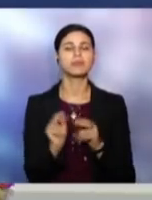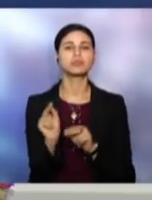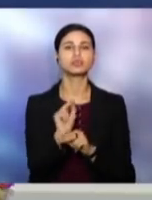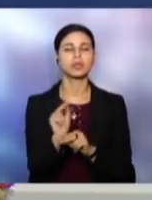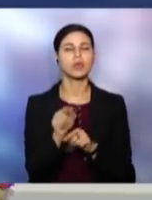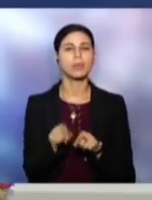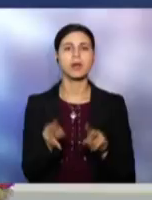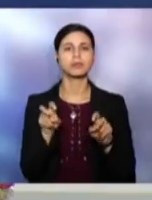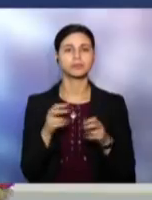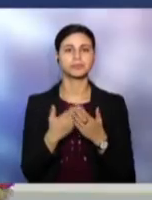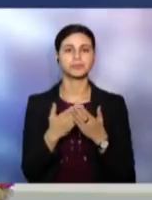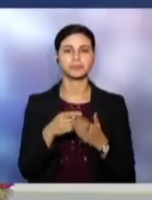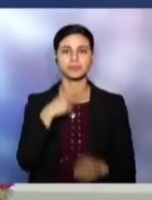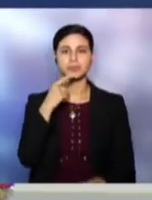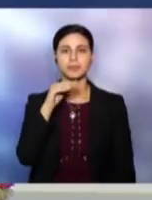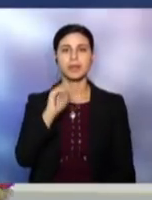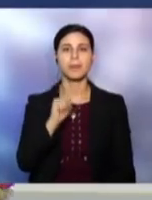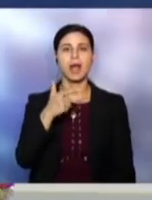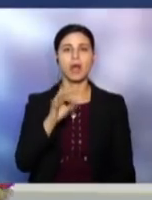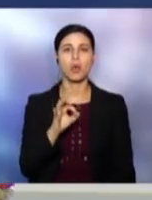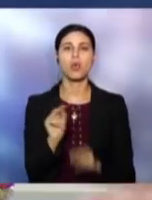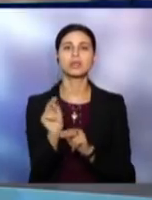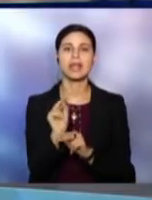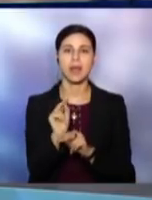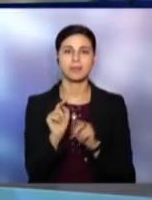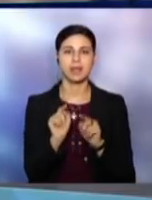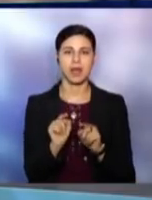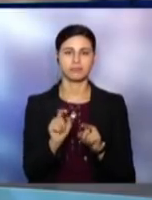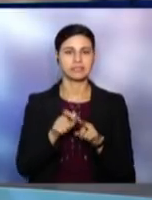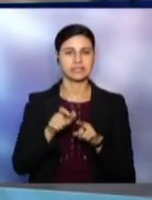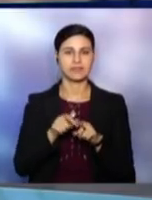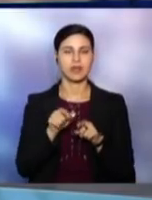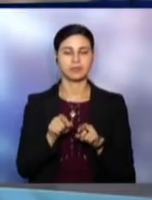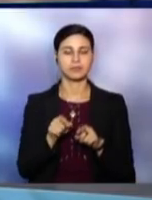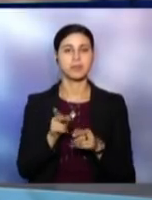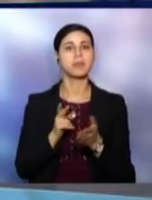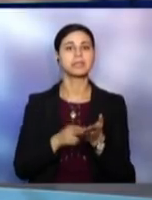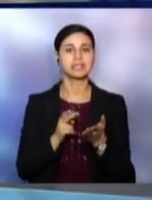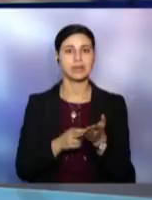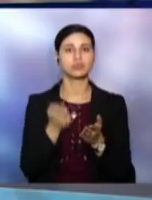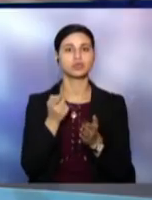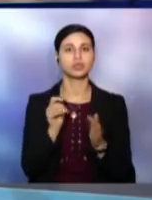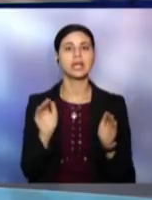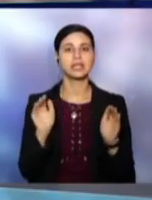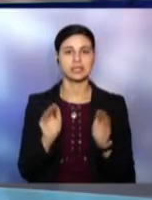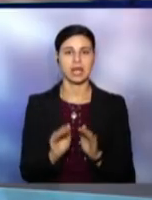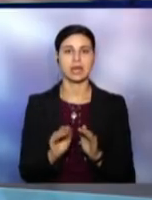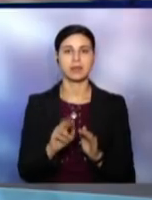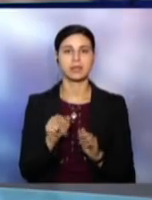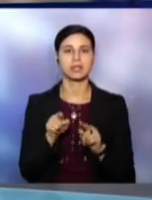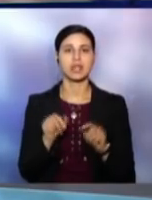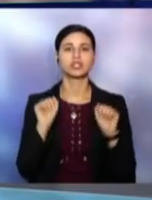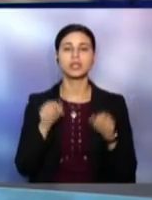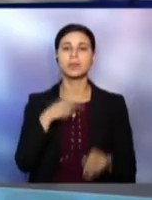ჩვენ ვისაუბრებთ ფაგოთერაპიაზე, რა თქმა უნდა, აქ მტკიცებულებები გაცილებით ნაკლებია და პრაქტიკულად